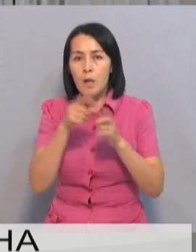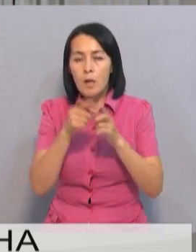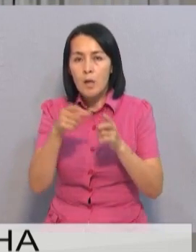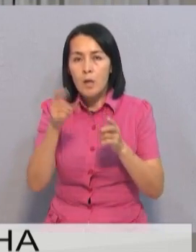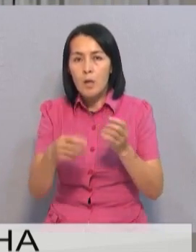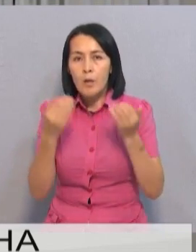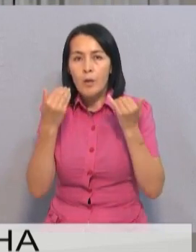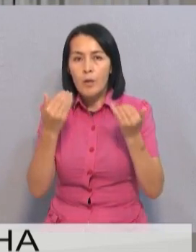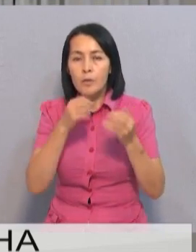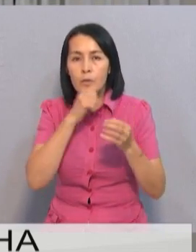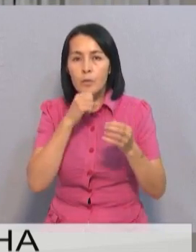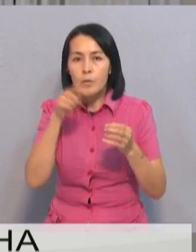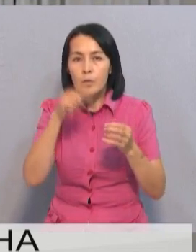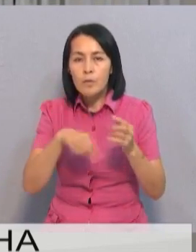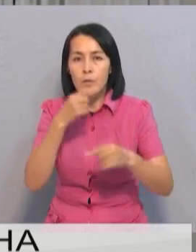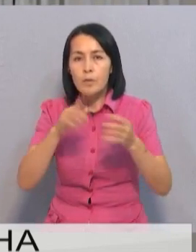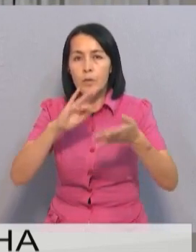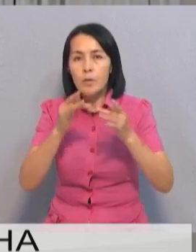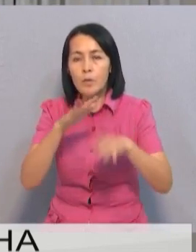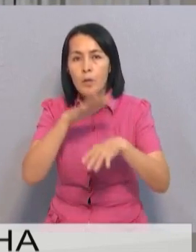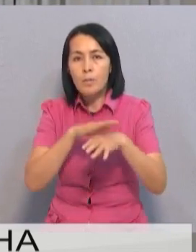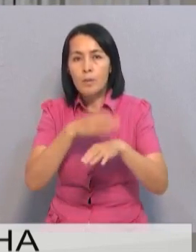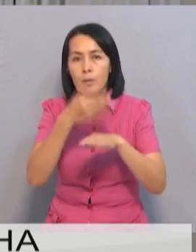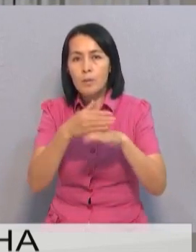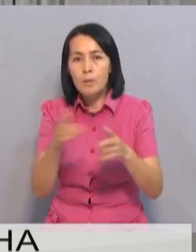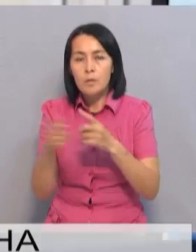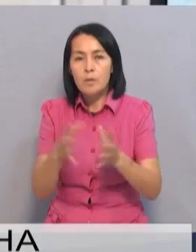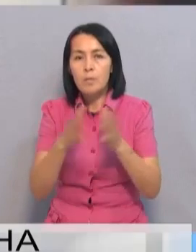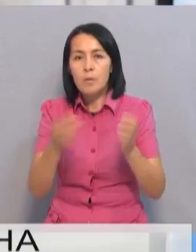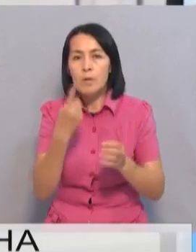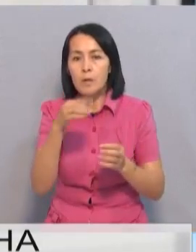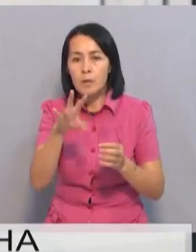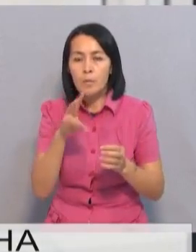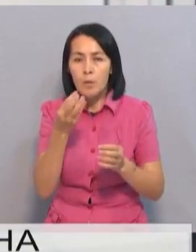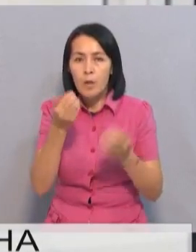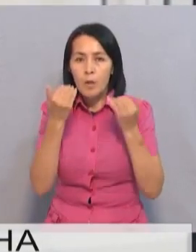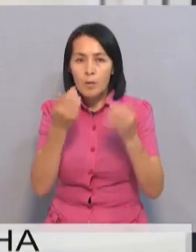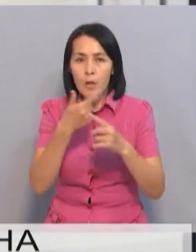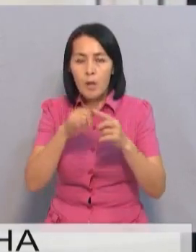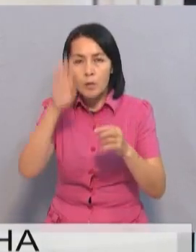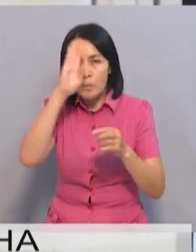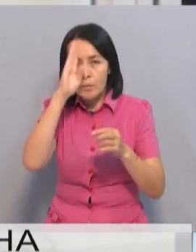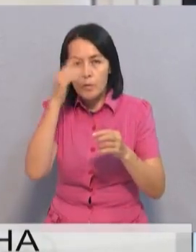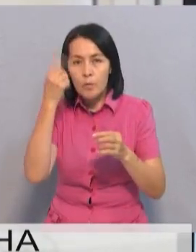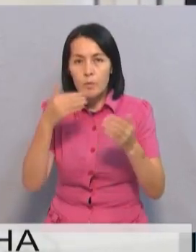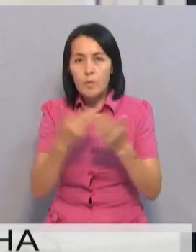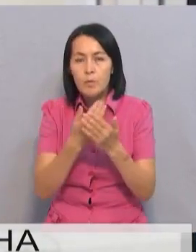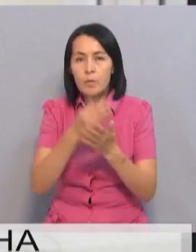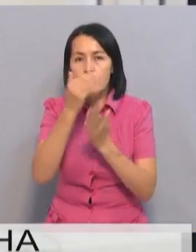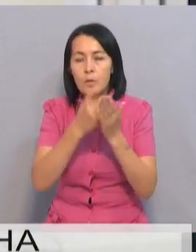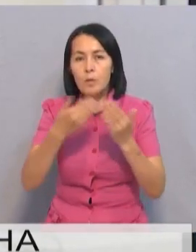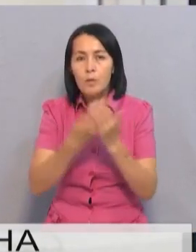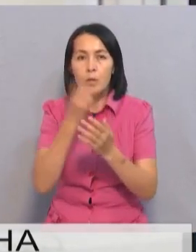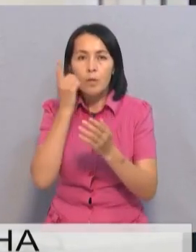горожанина, еще вор успел через онлайн-банкинг оформить кредиты на сумму более 1 миллиона тенге. Об этом мужчина узнал, когда загрузил все данные на